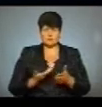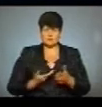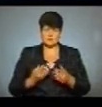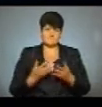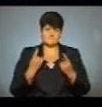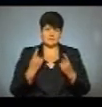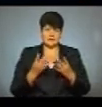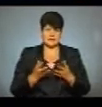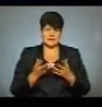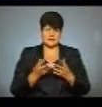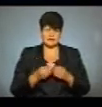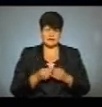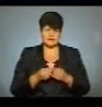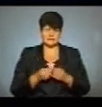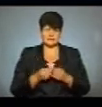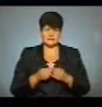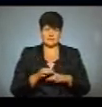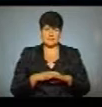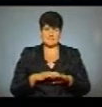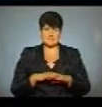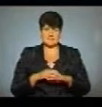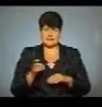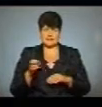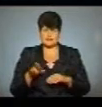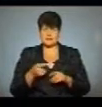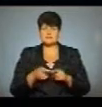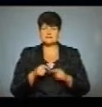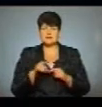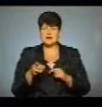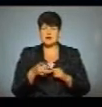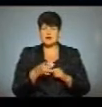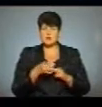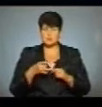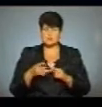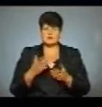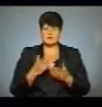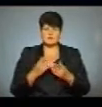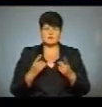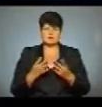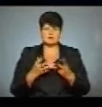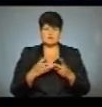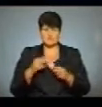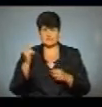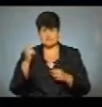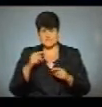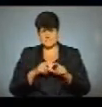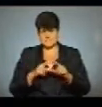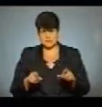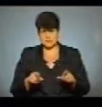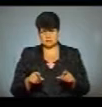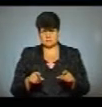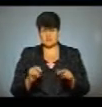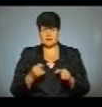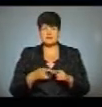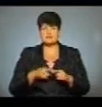велика кількість населення. Це райони, які мають велику кількість навчальних закладів. Ну і